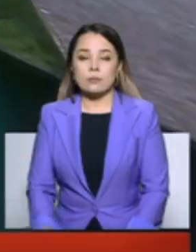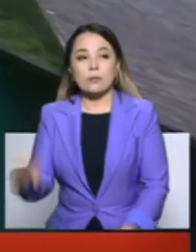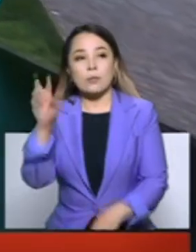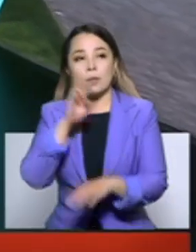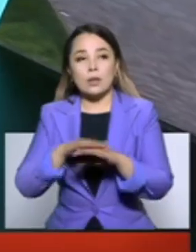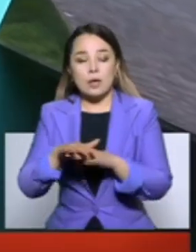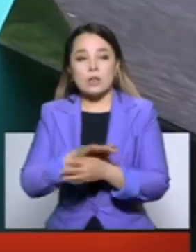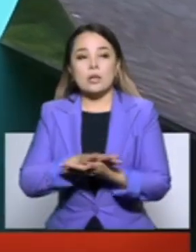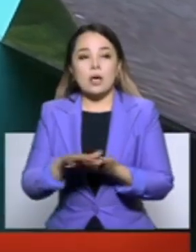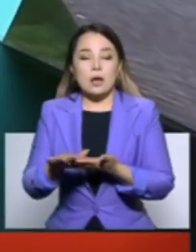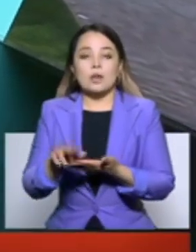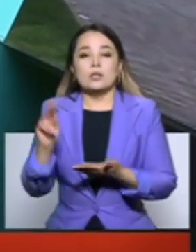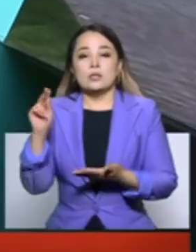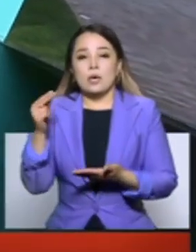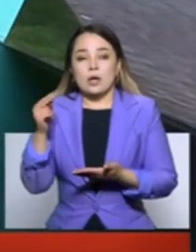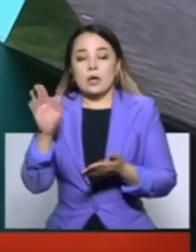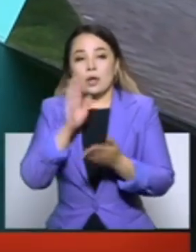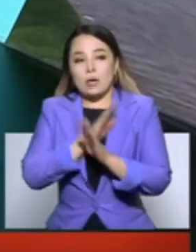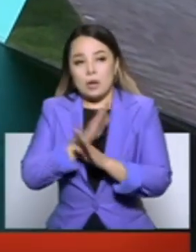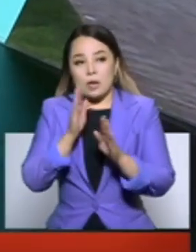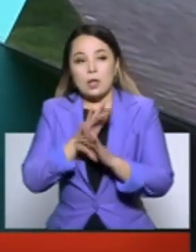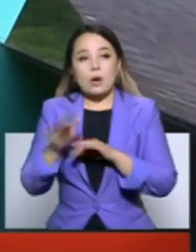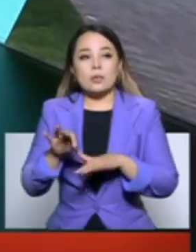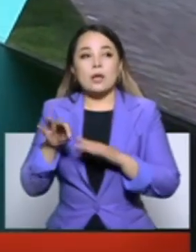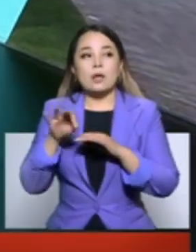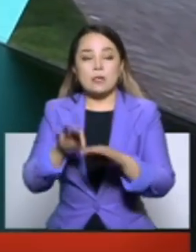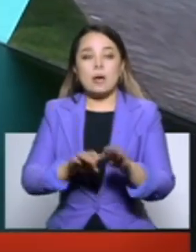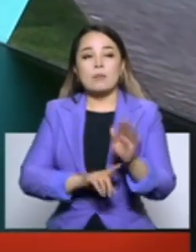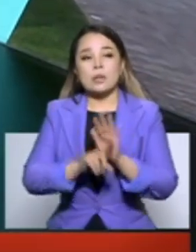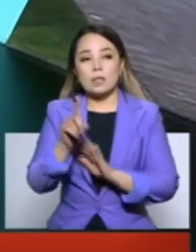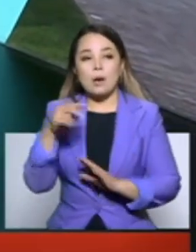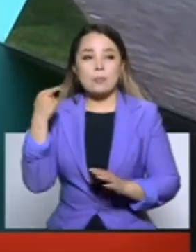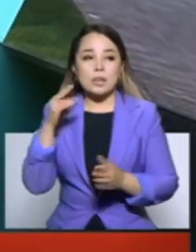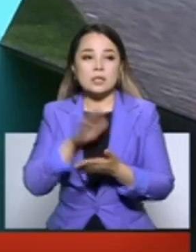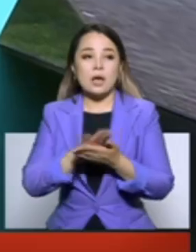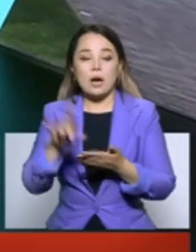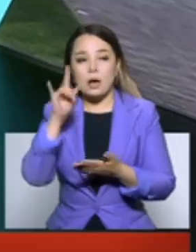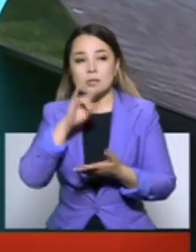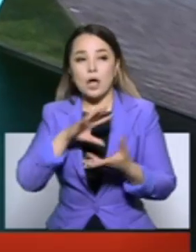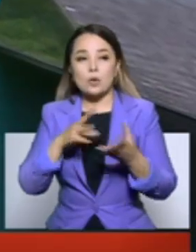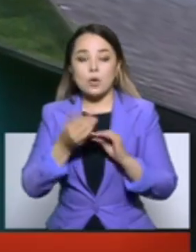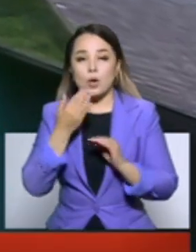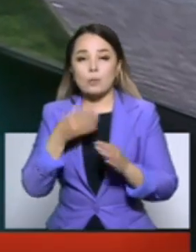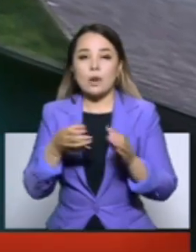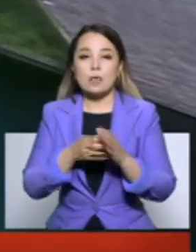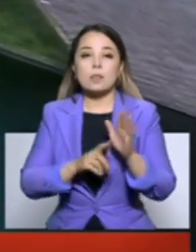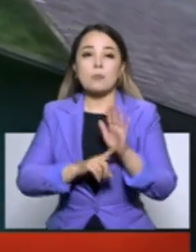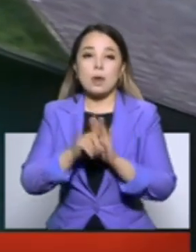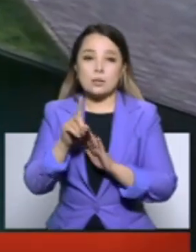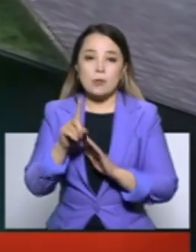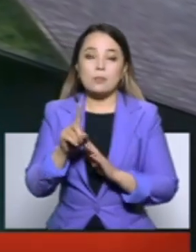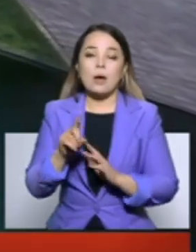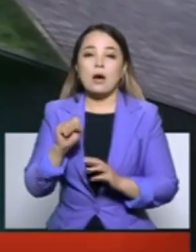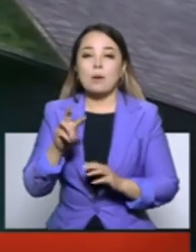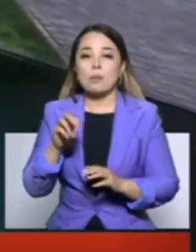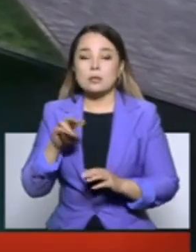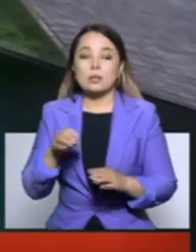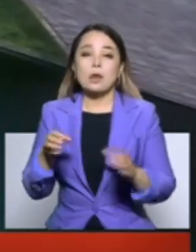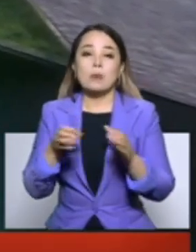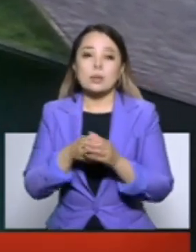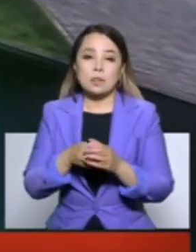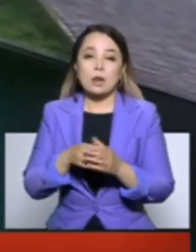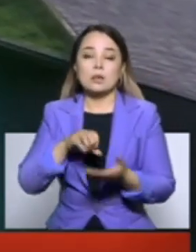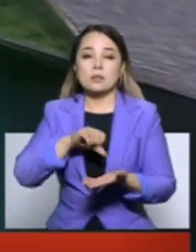Елімізде таза бейсенбі экологиялық акциясы басталды. Президенттің таза Қазақстан жалпыұлттық бастамасы аясында Аманат партиясы